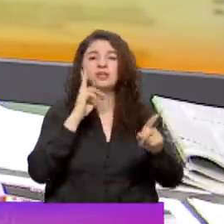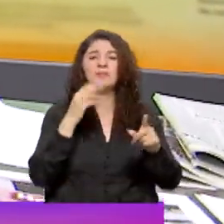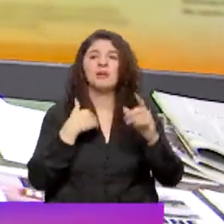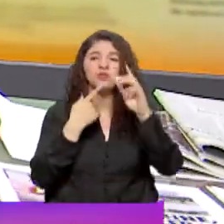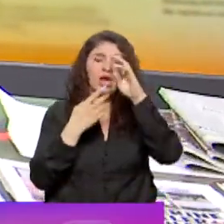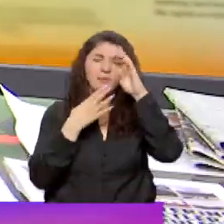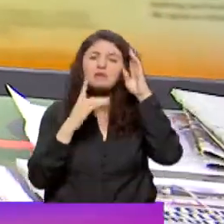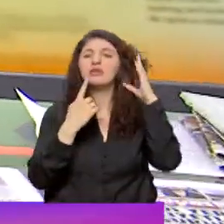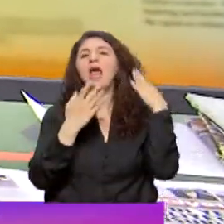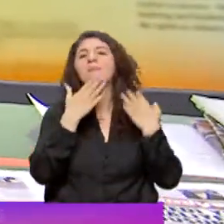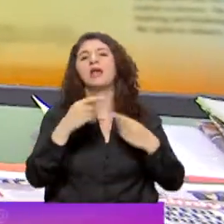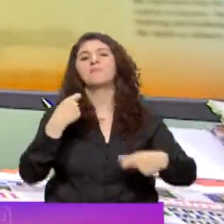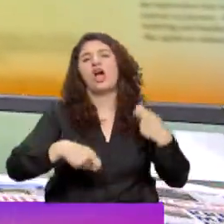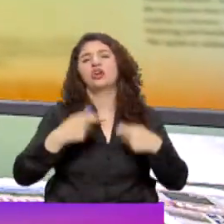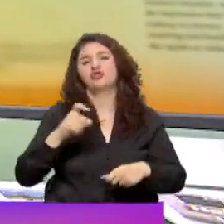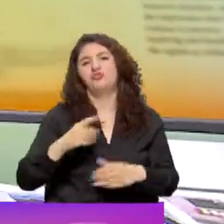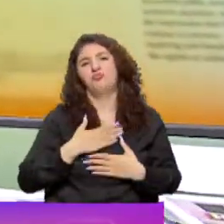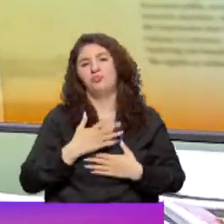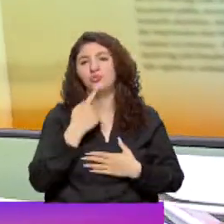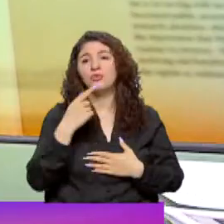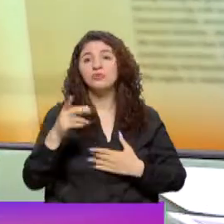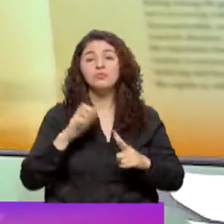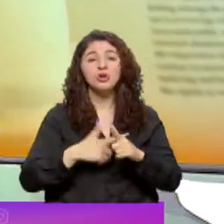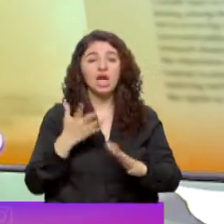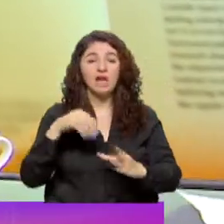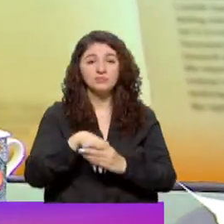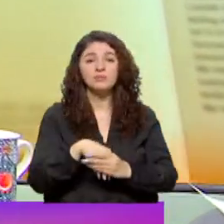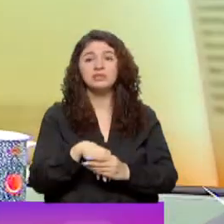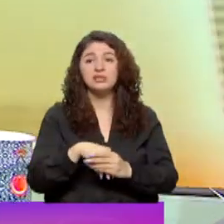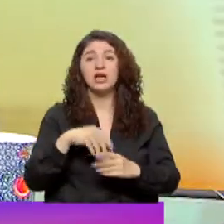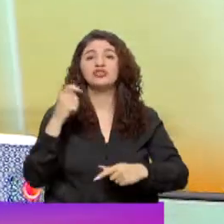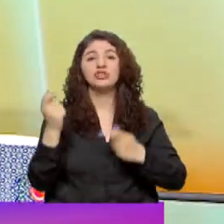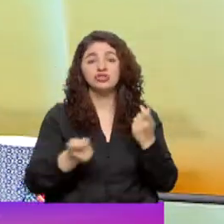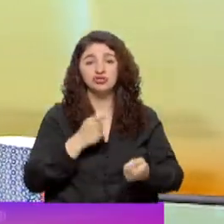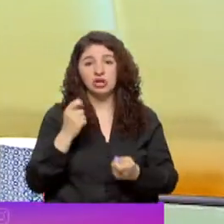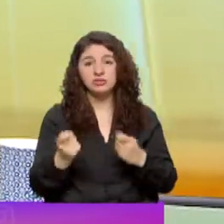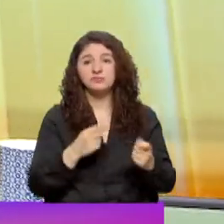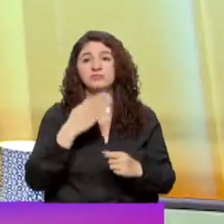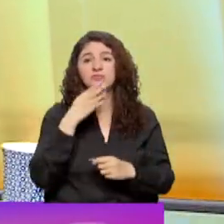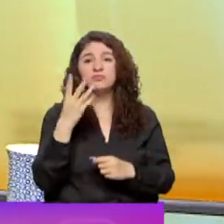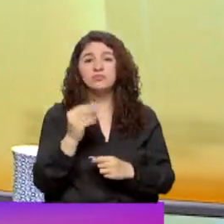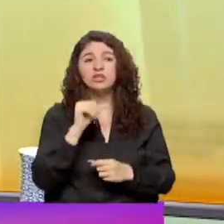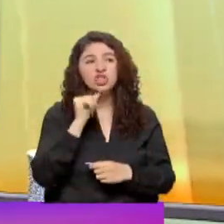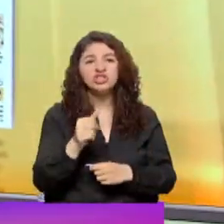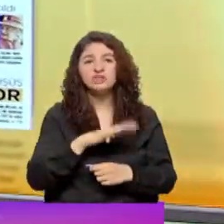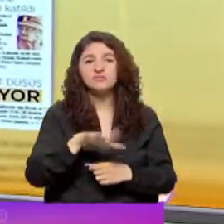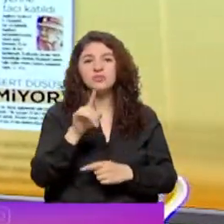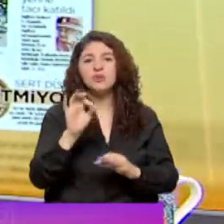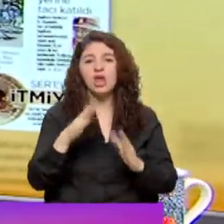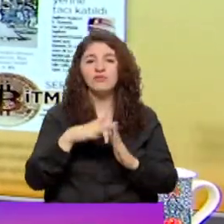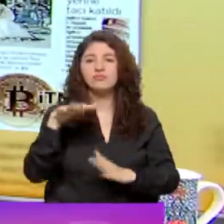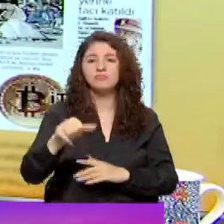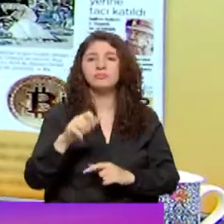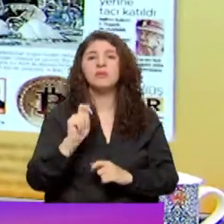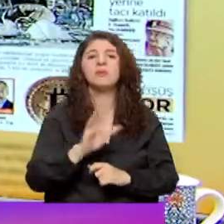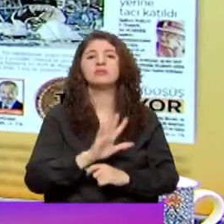ben diyor emekli bankacıyım Bu proje kapsamında çalışan emekli olan hiç kimse bu şekilde